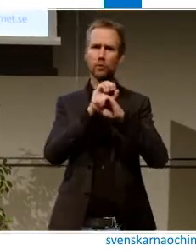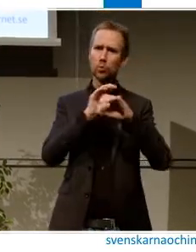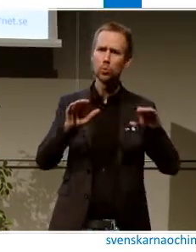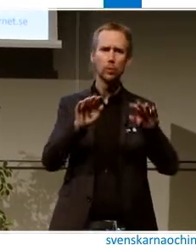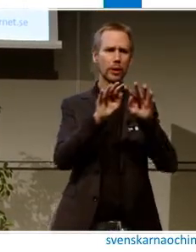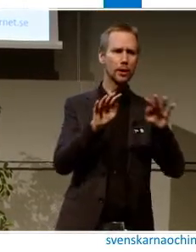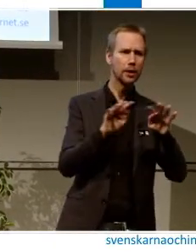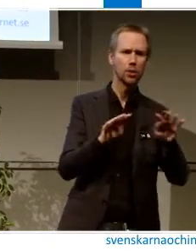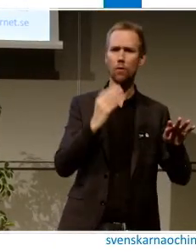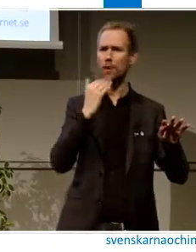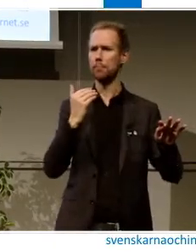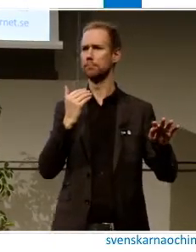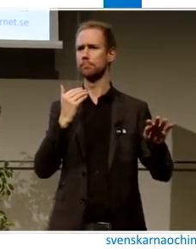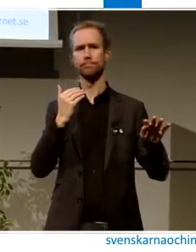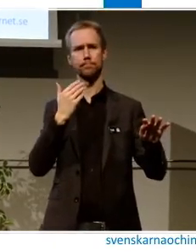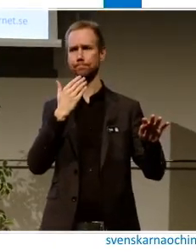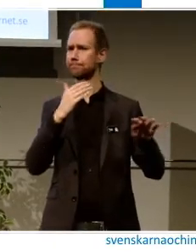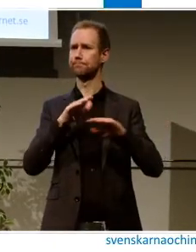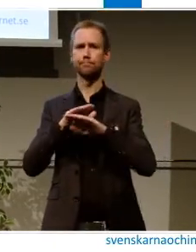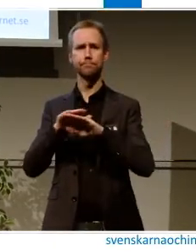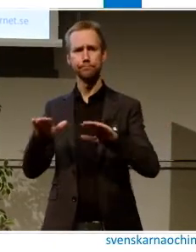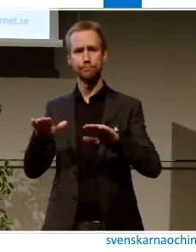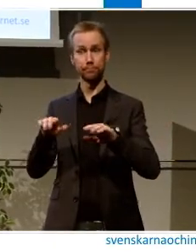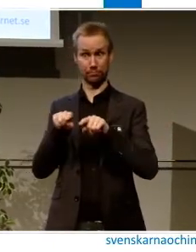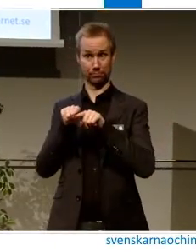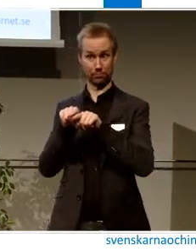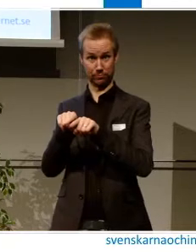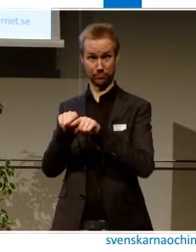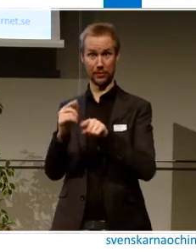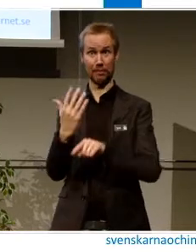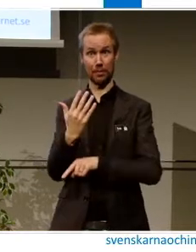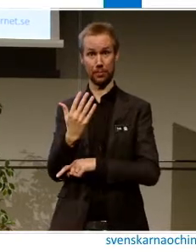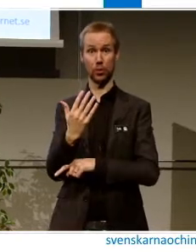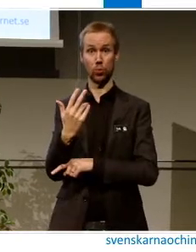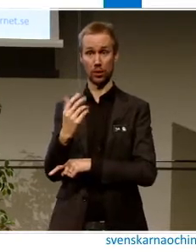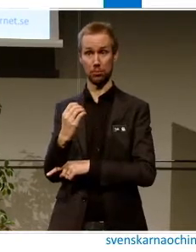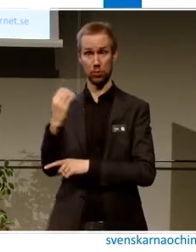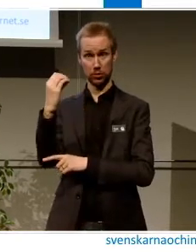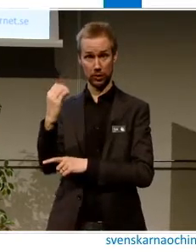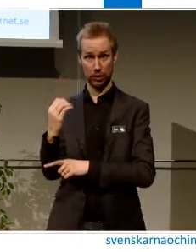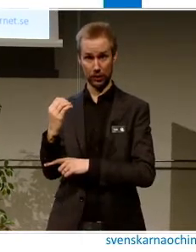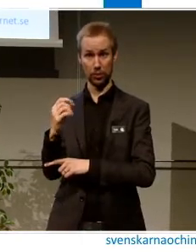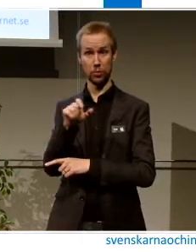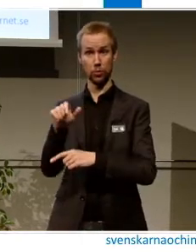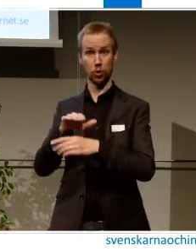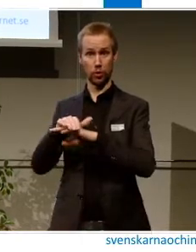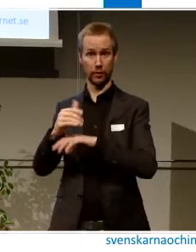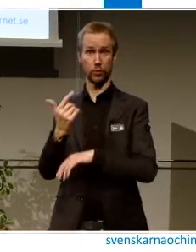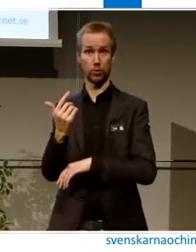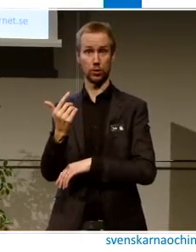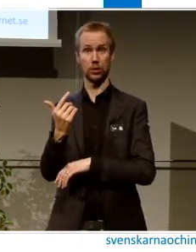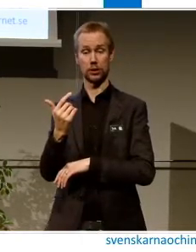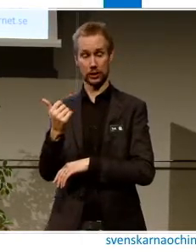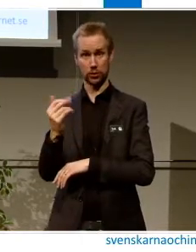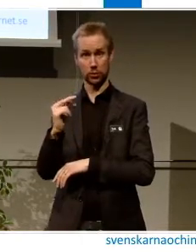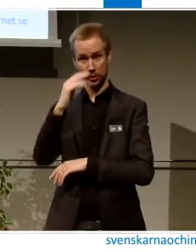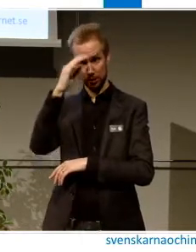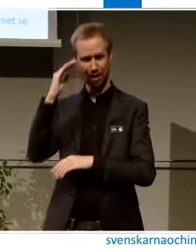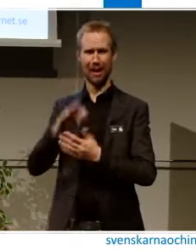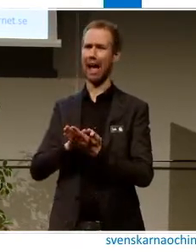har jag tagit här de som inte gör det. Och här ser ni att 58% av de över 76 år tar aldrig del